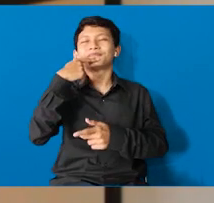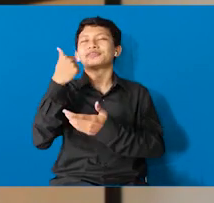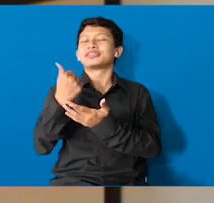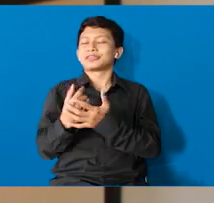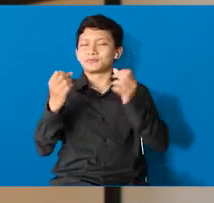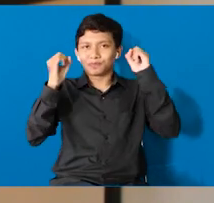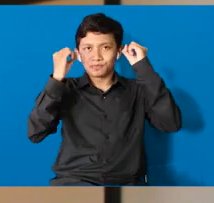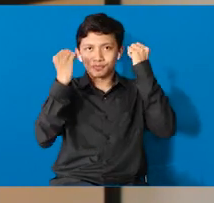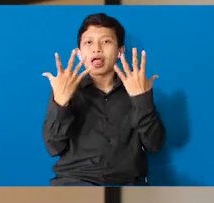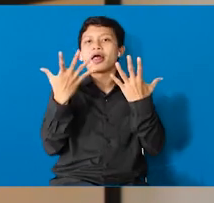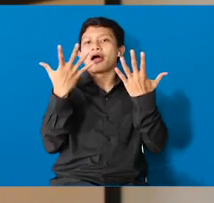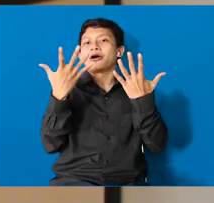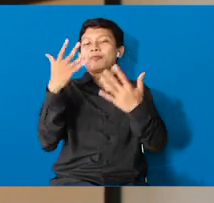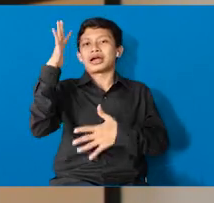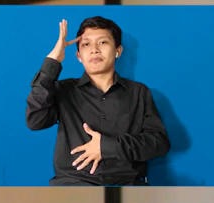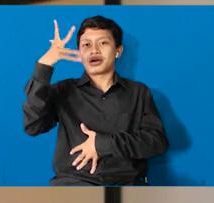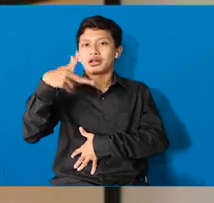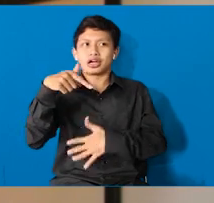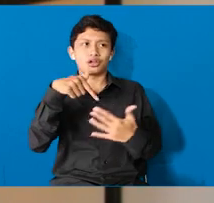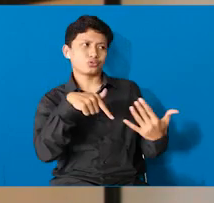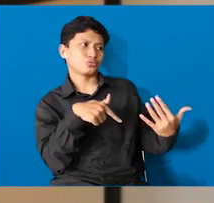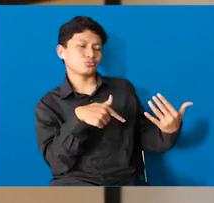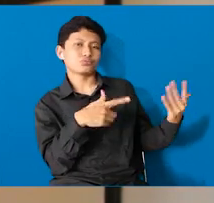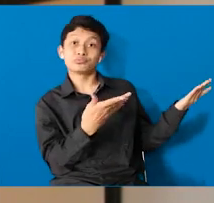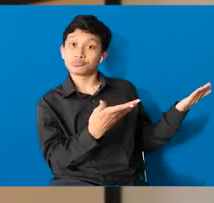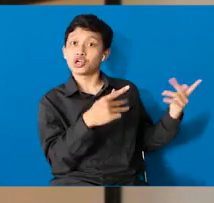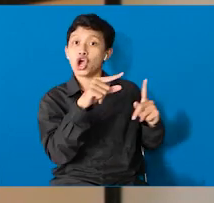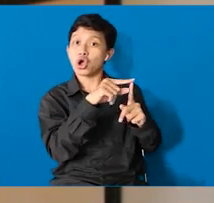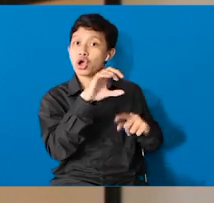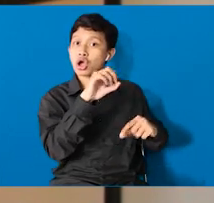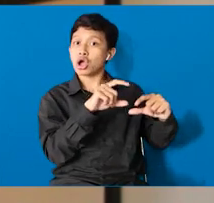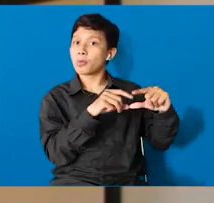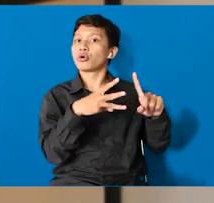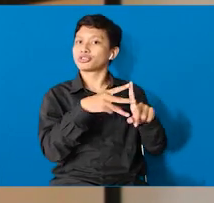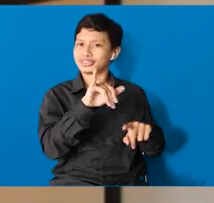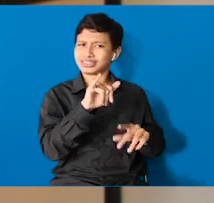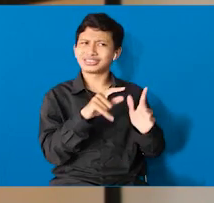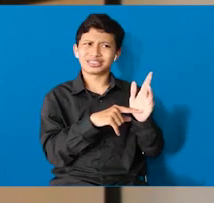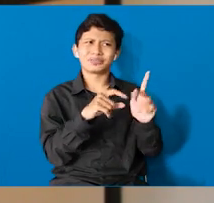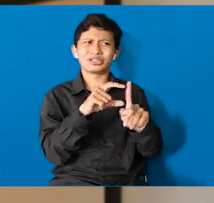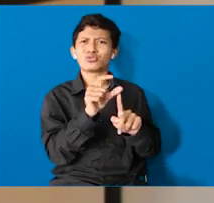kita highlight bahwa posbindu ini menjadi semacam